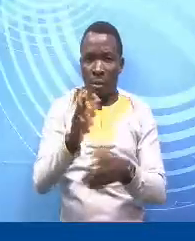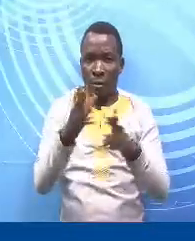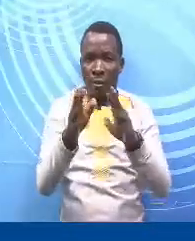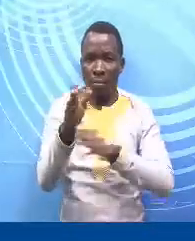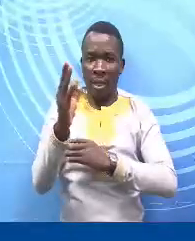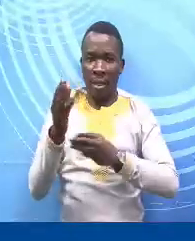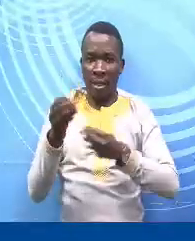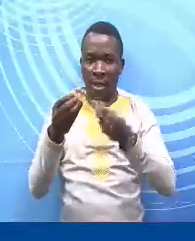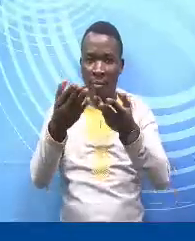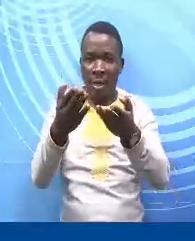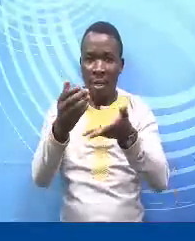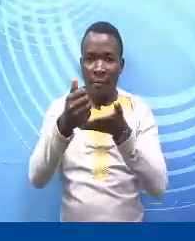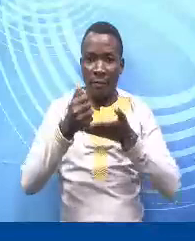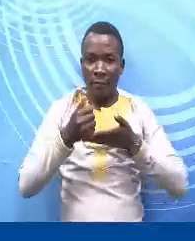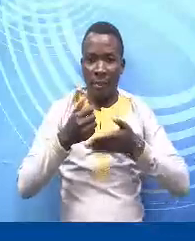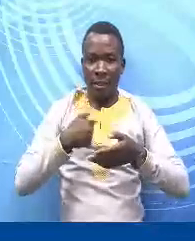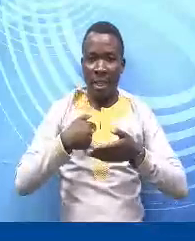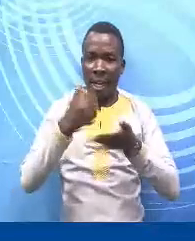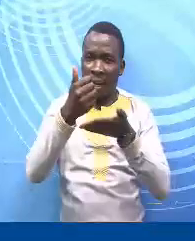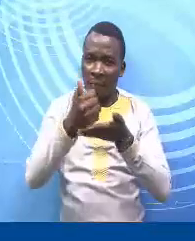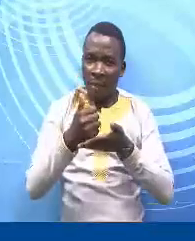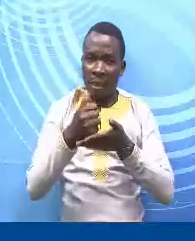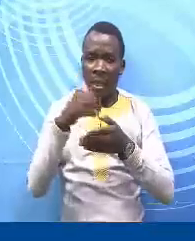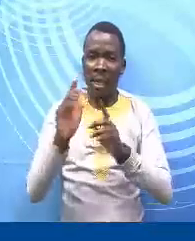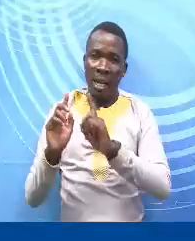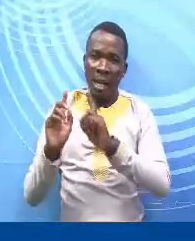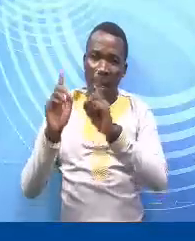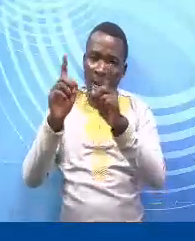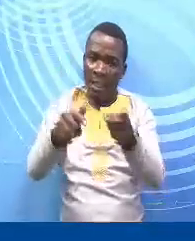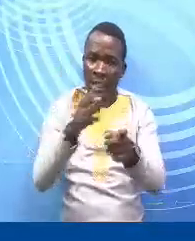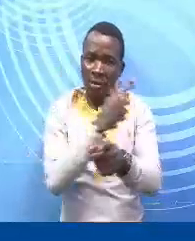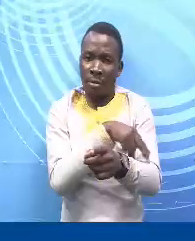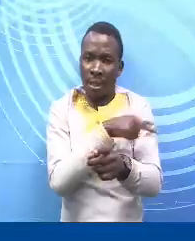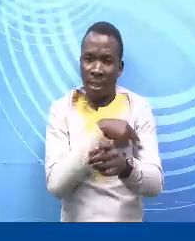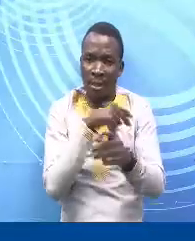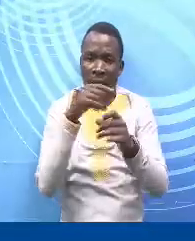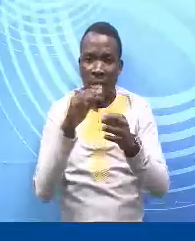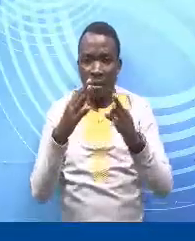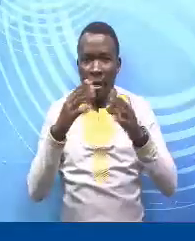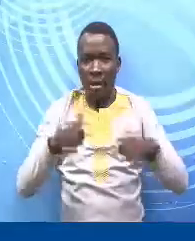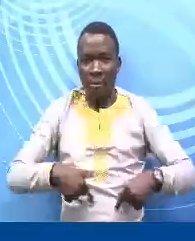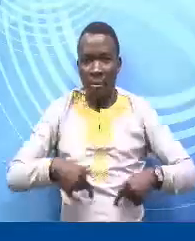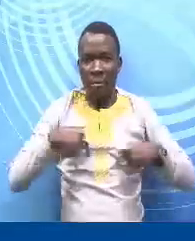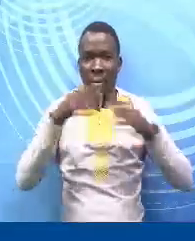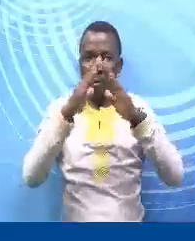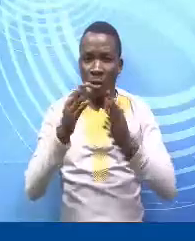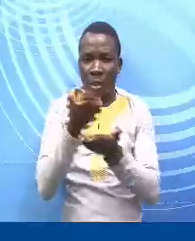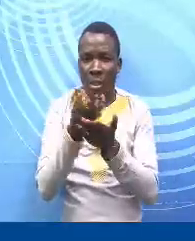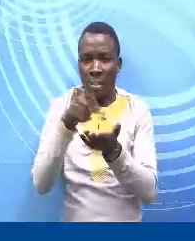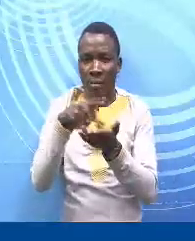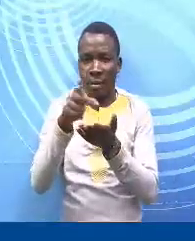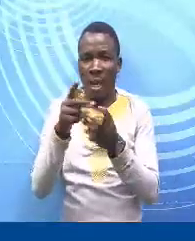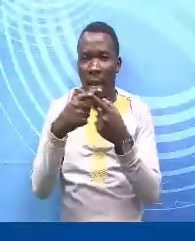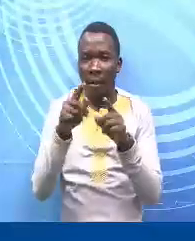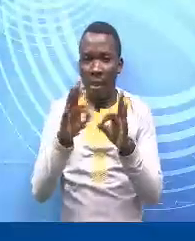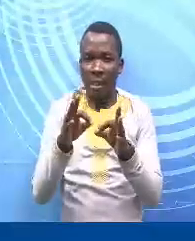yamuhaye yamfasha akagira icyo amfasha nyabura nkagera kwa muganga nubwo ndi mu icumbi naryo nsaba ubukode ariko yeye nicyo numva ngiye nimirije imbere